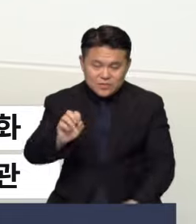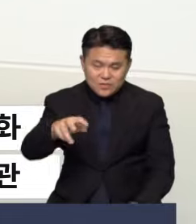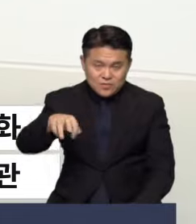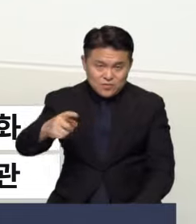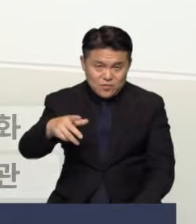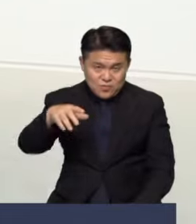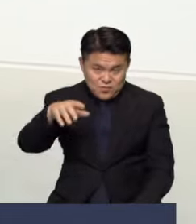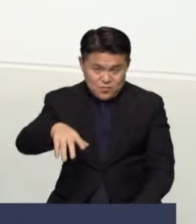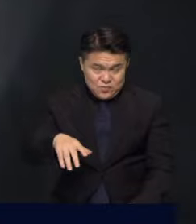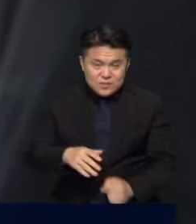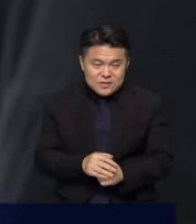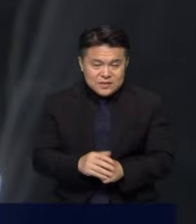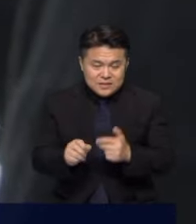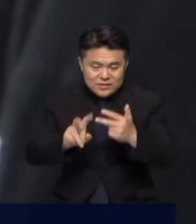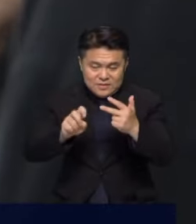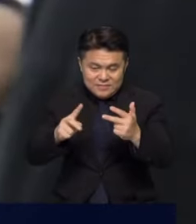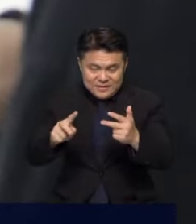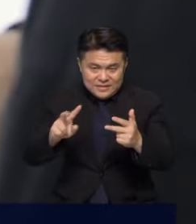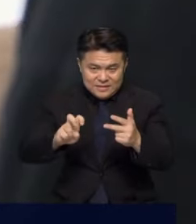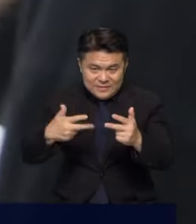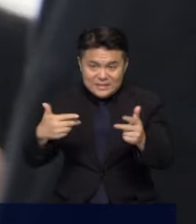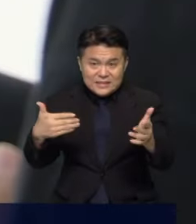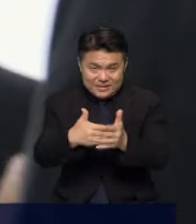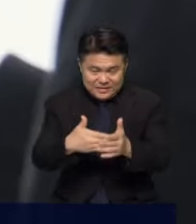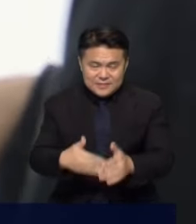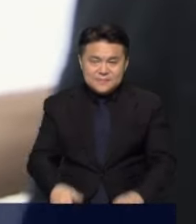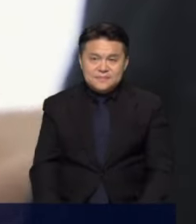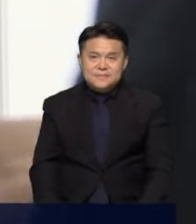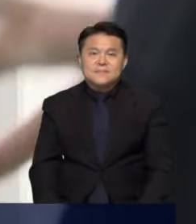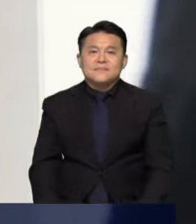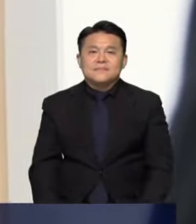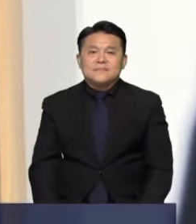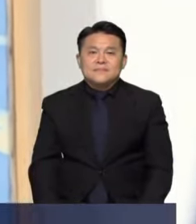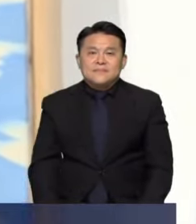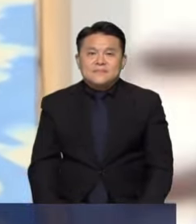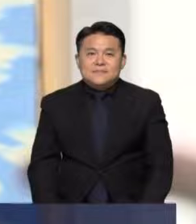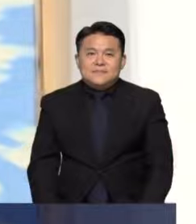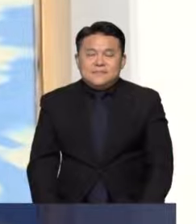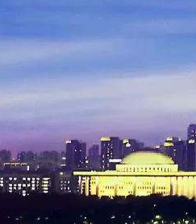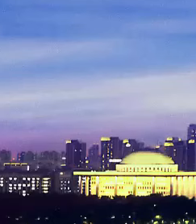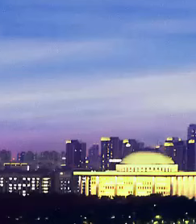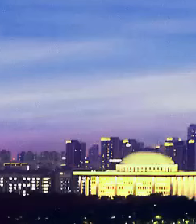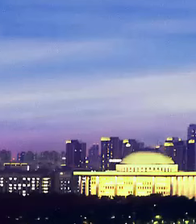갤러리에서 7월 27일까지 열립니다. SBS 심우섭입니다.